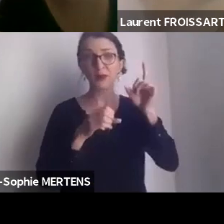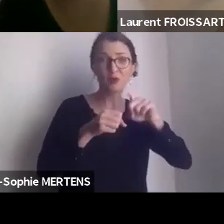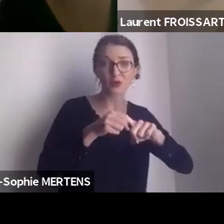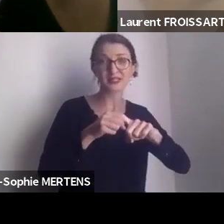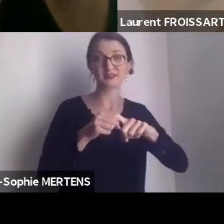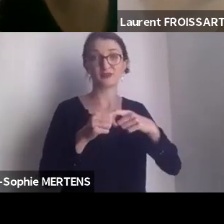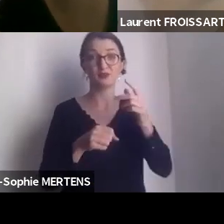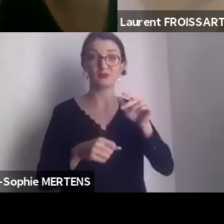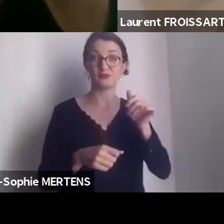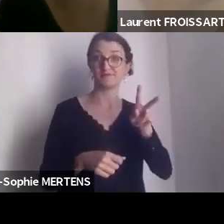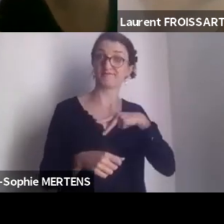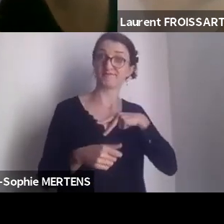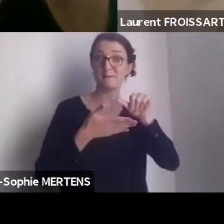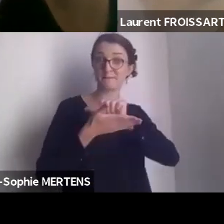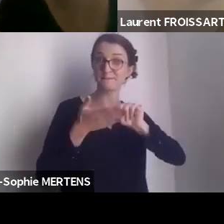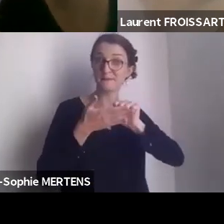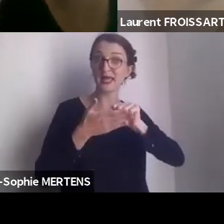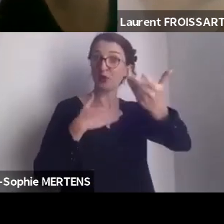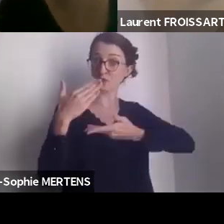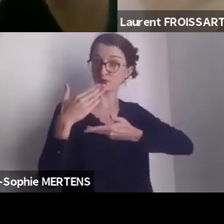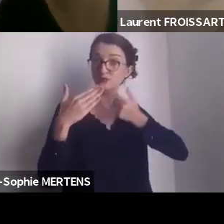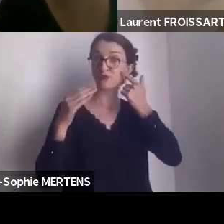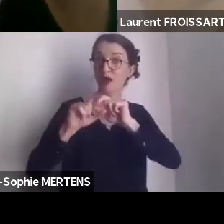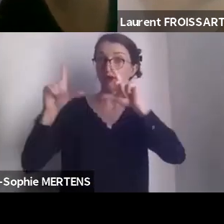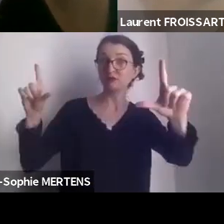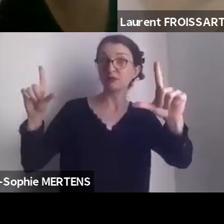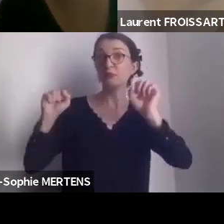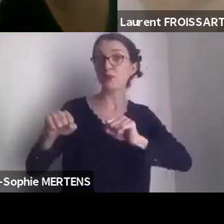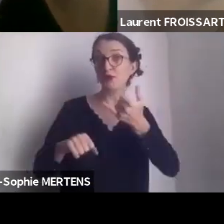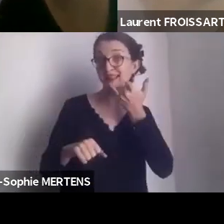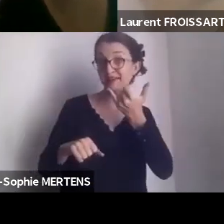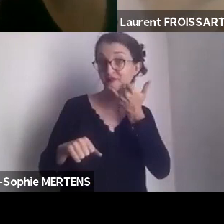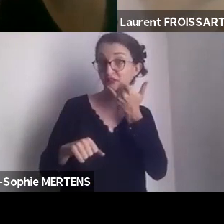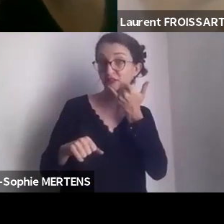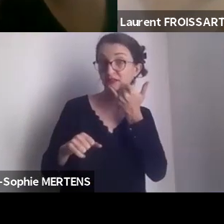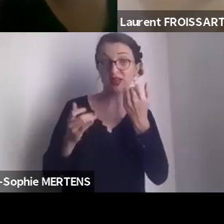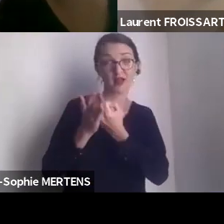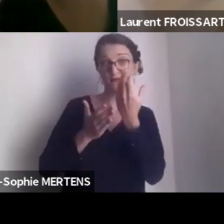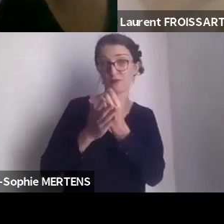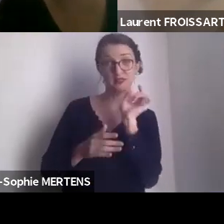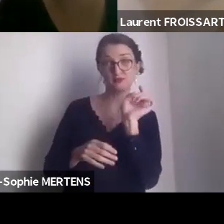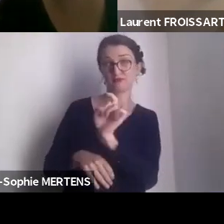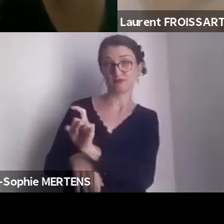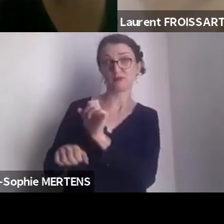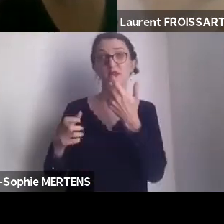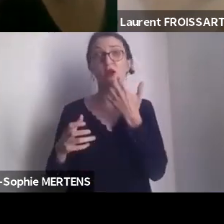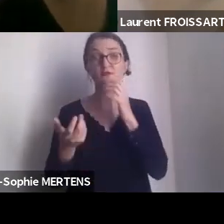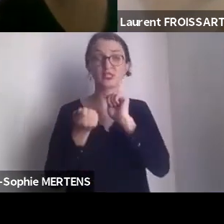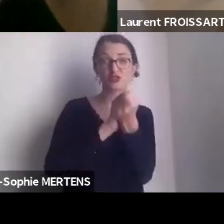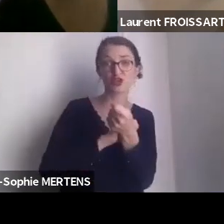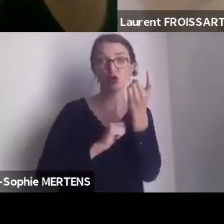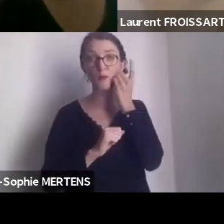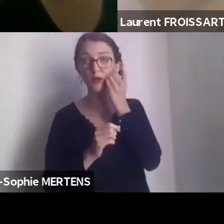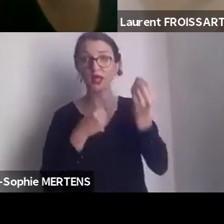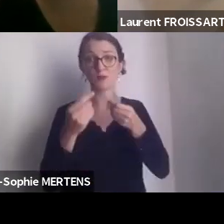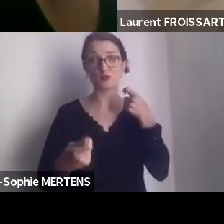coordonnées téléphoniques si vous souhaitez rebasculer sur un autre device, téléphone, tablette, ce que vous souhaitez. Voilà. Et donc on démarre. Tout à